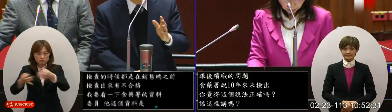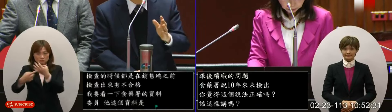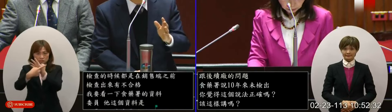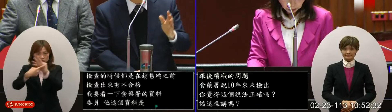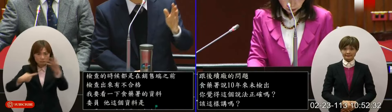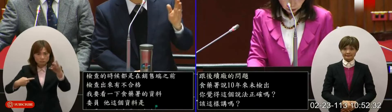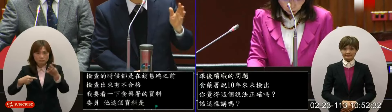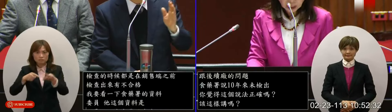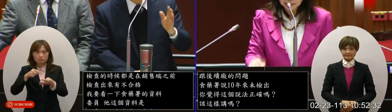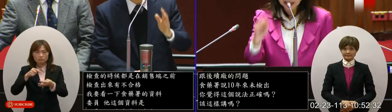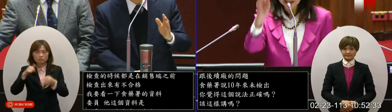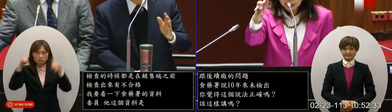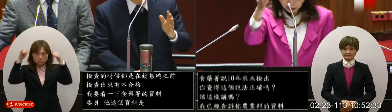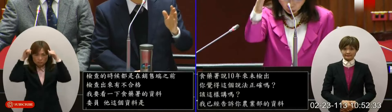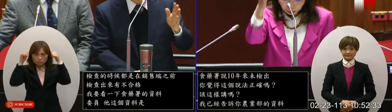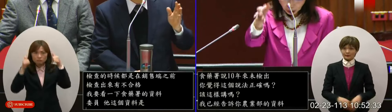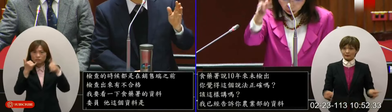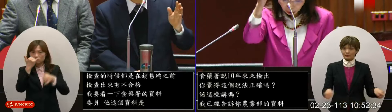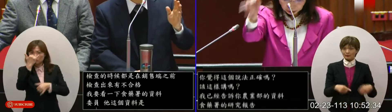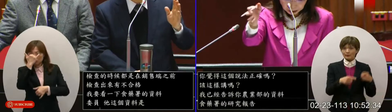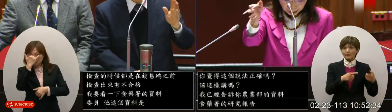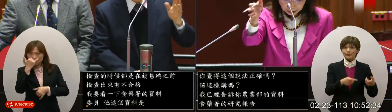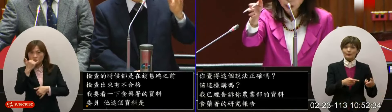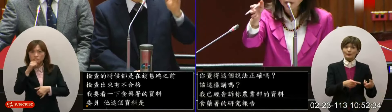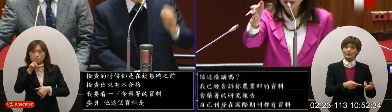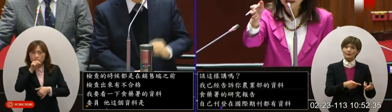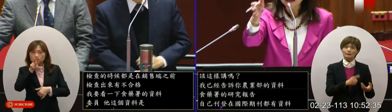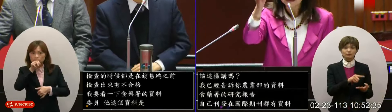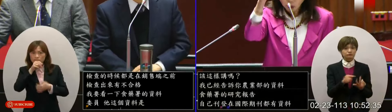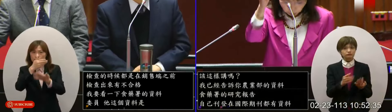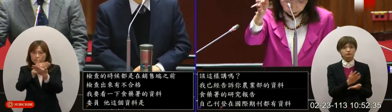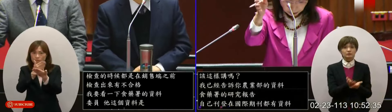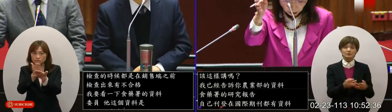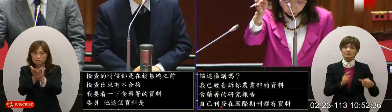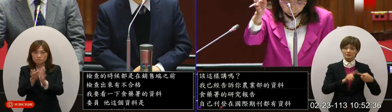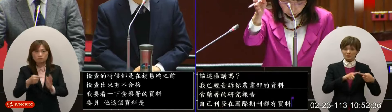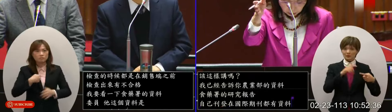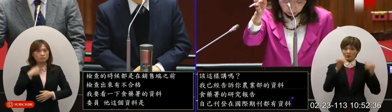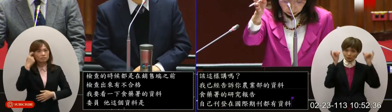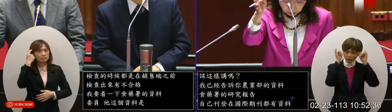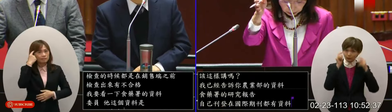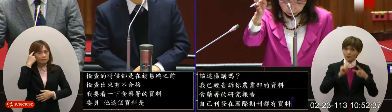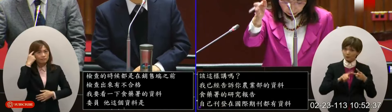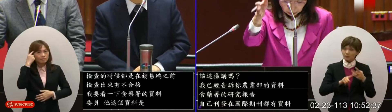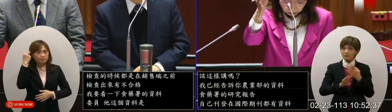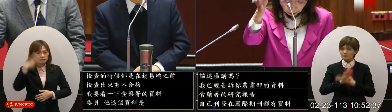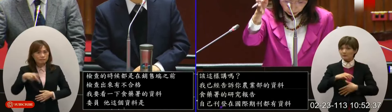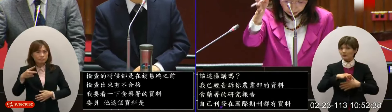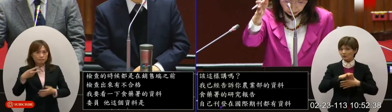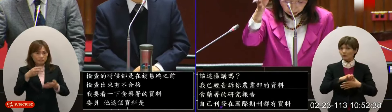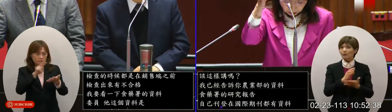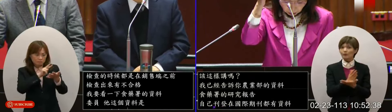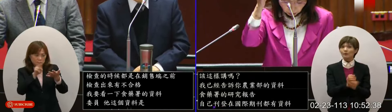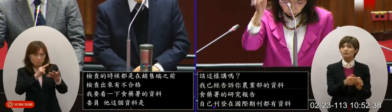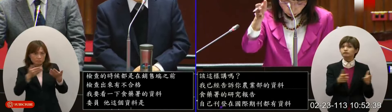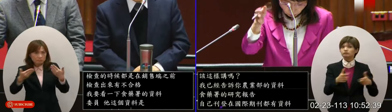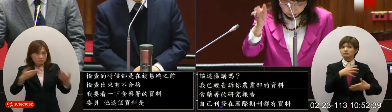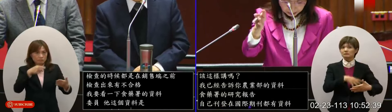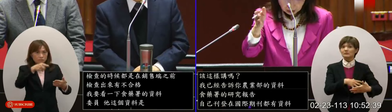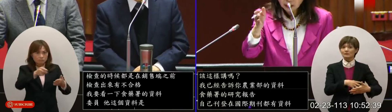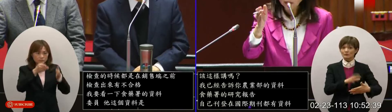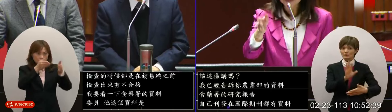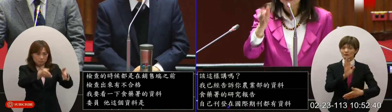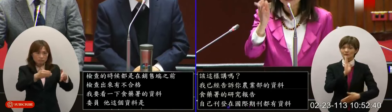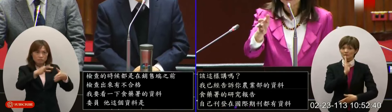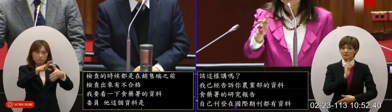品。OK， 所有商业畜 产品里面有牛，也有其他的肉类。 我想看，我想看一下到底。 好，院长， 这个猪肉或